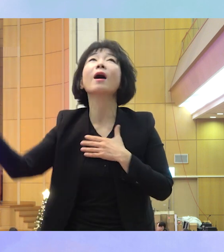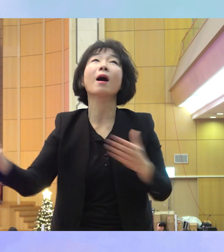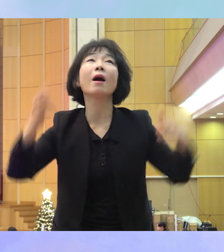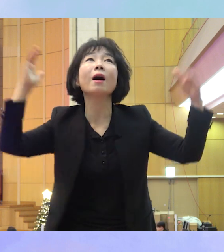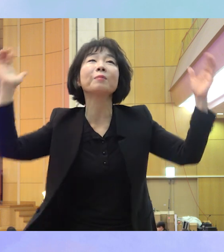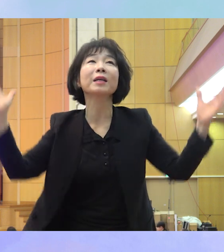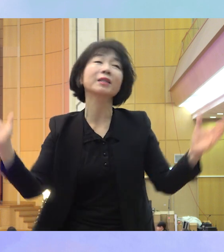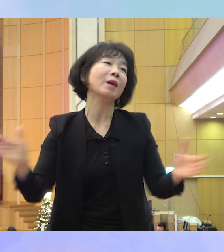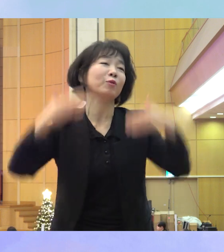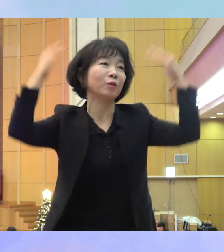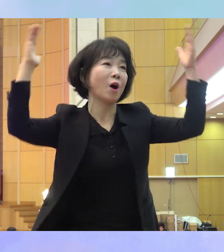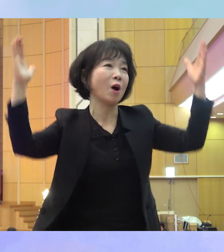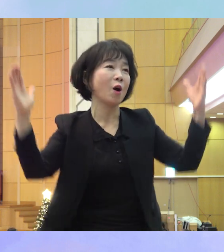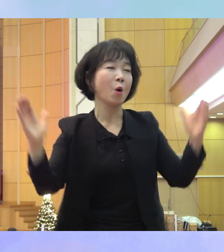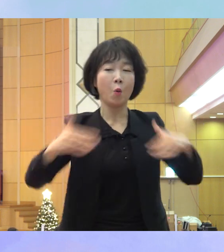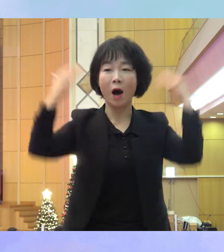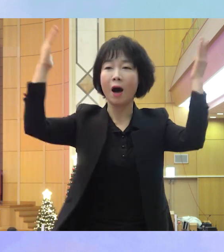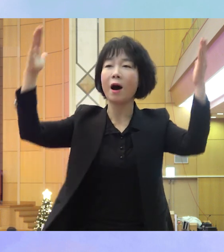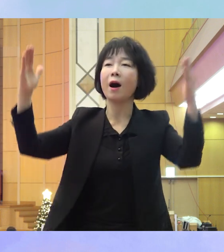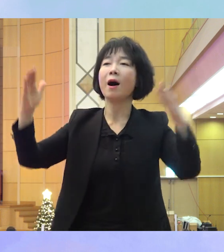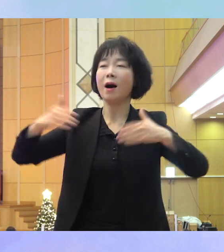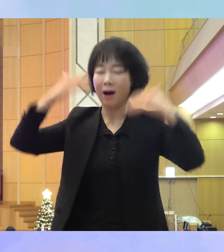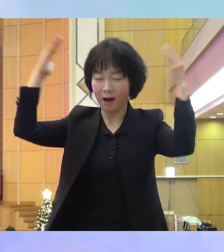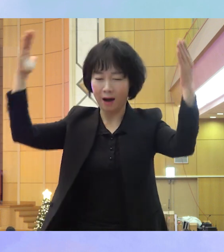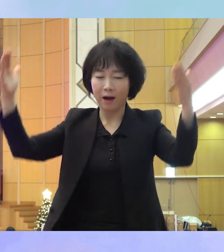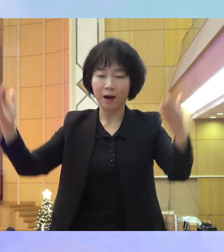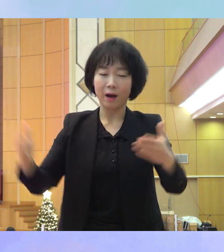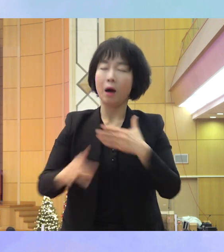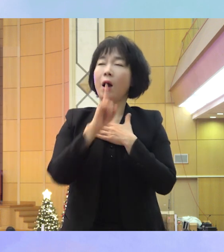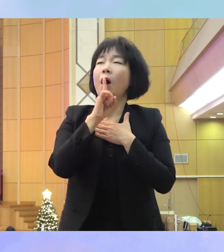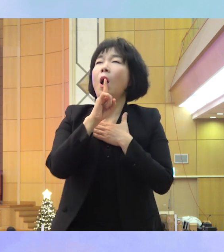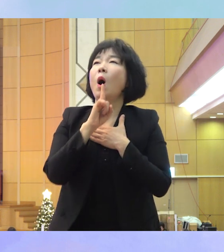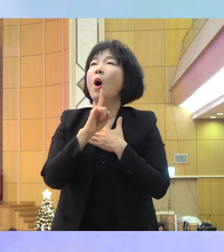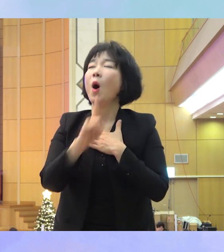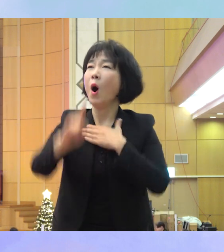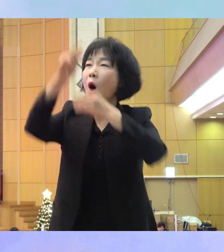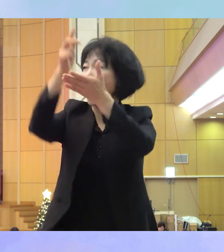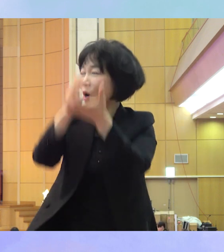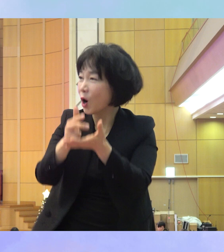성령의 바람 이제 불어와.